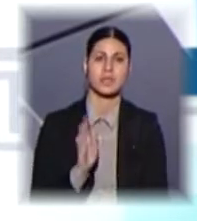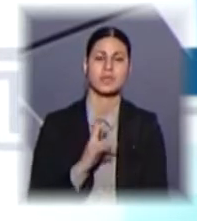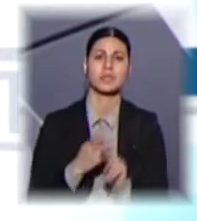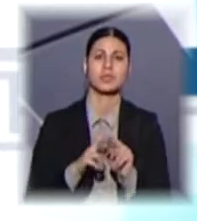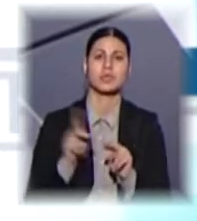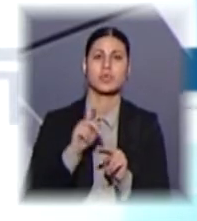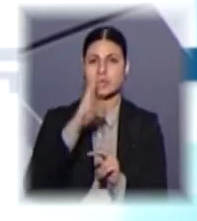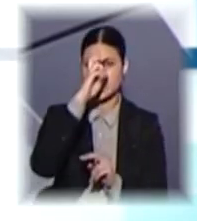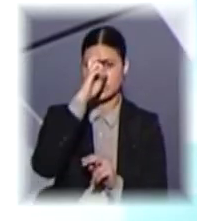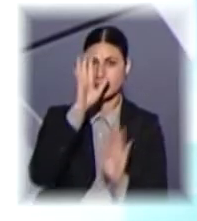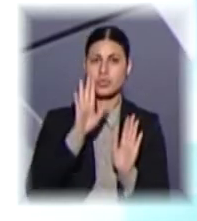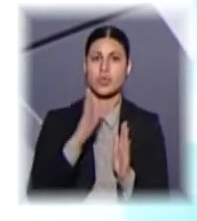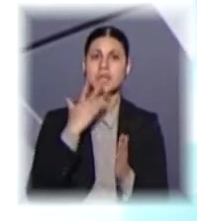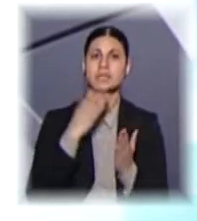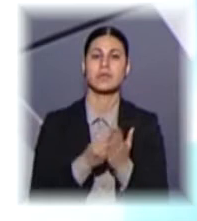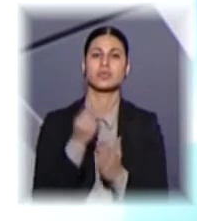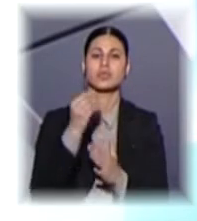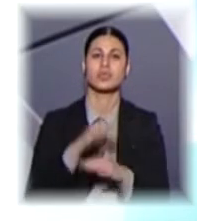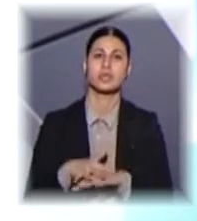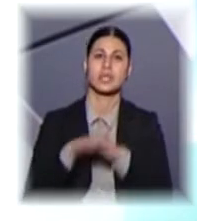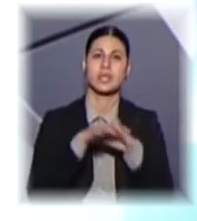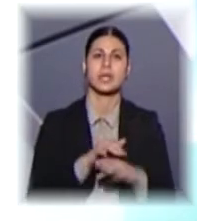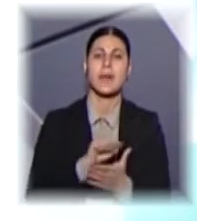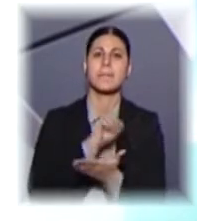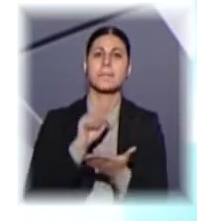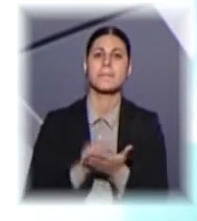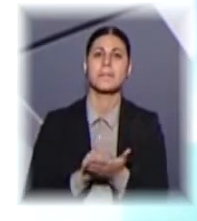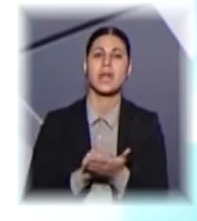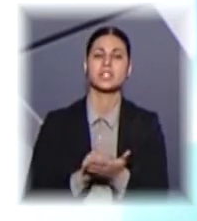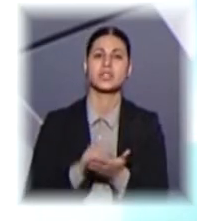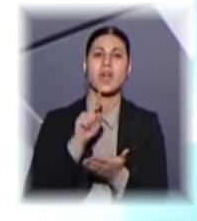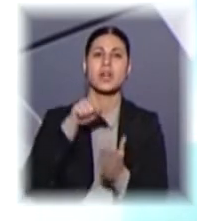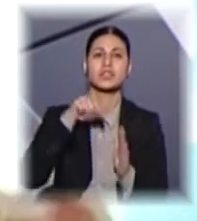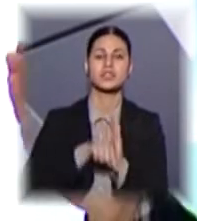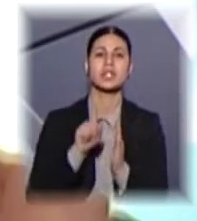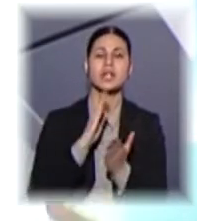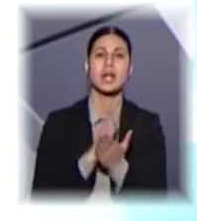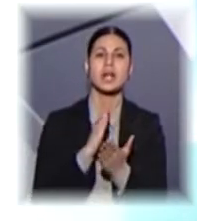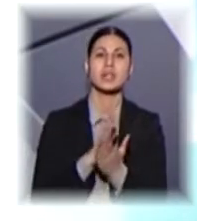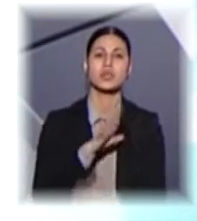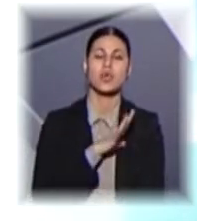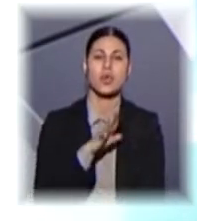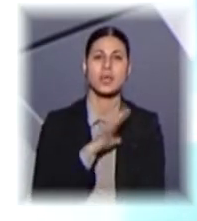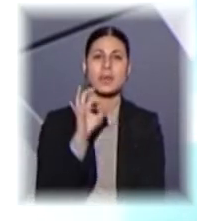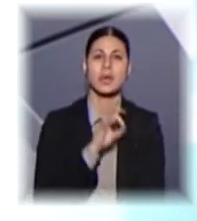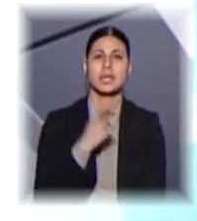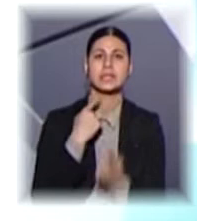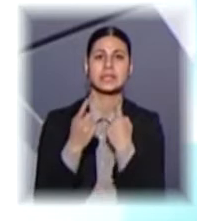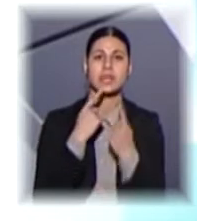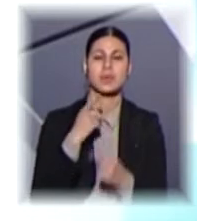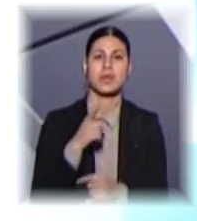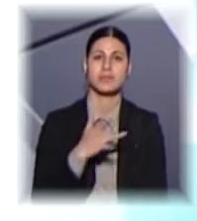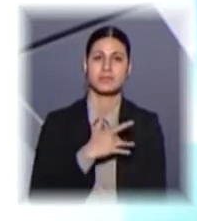იმიტომ რომ სახელმწიფომ მხოლოდ საკუთარი ფული გადაიხადა ბეჭდვაში, ხოლო ძირითადი არცი, რაც ყვა მქონების და რაზეც ლაშამი ისაუბრა, ეს